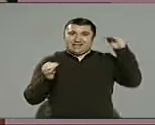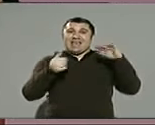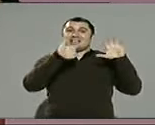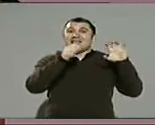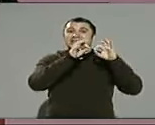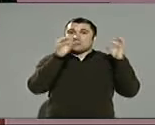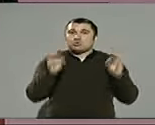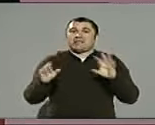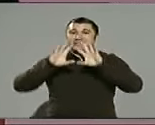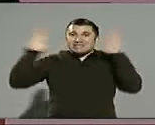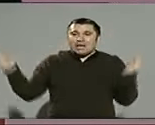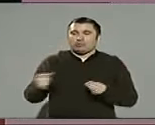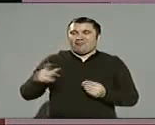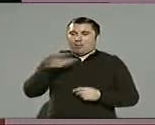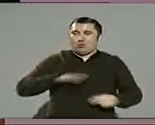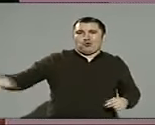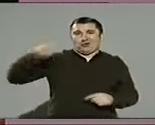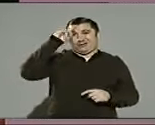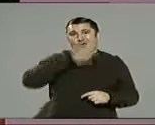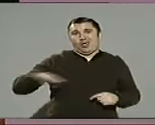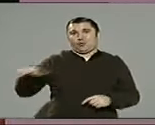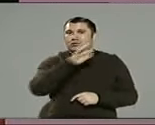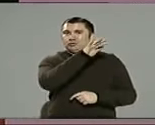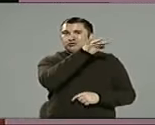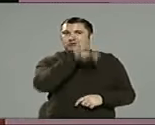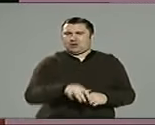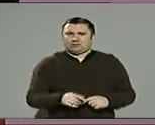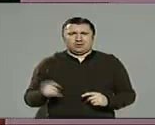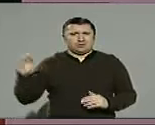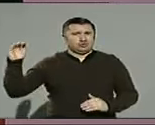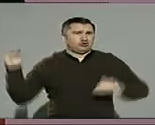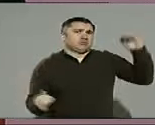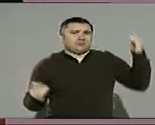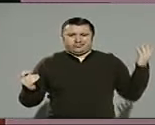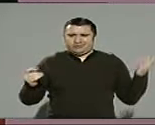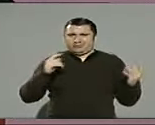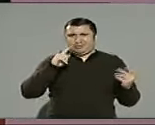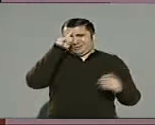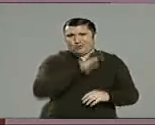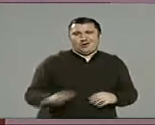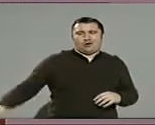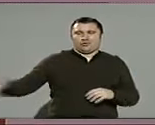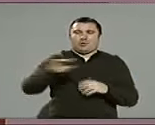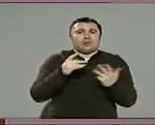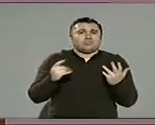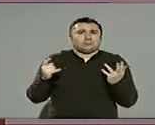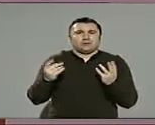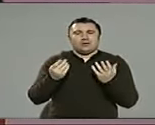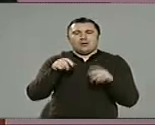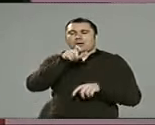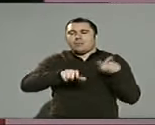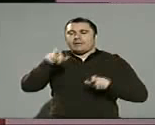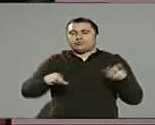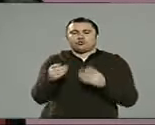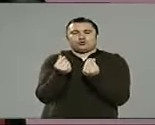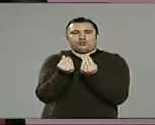All das wirft nur ein Schlaglicht auf die soziale Schieflage unseres Landes. Es zeigt, dass die Menschen spüren und dass sie es